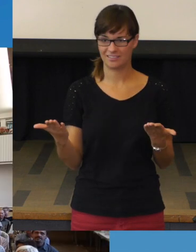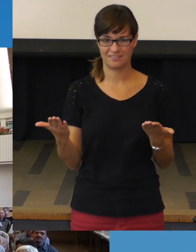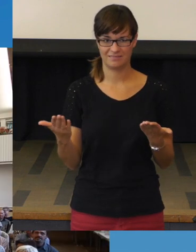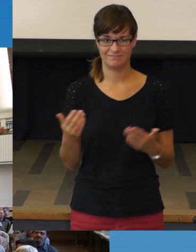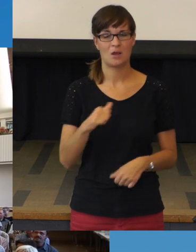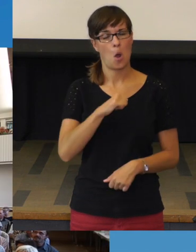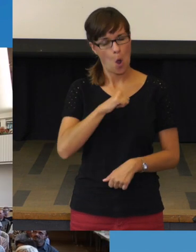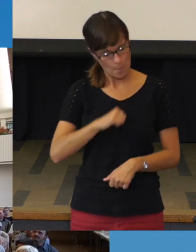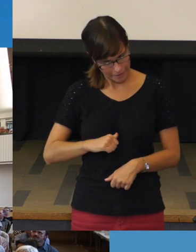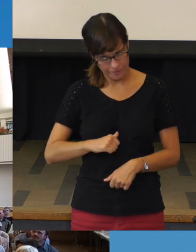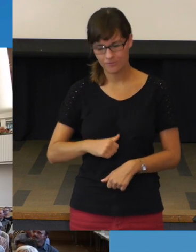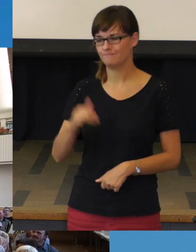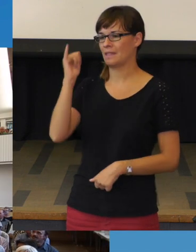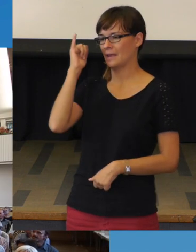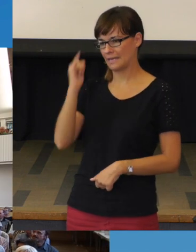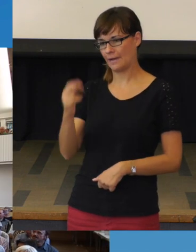habe